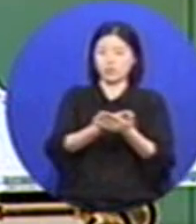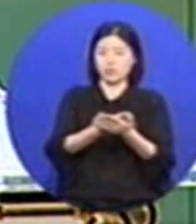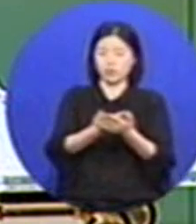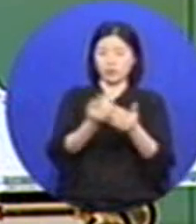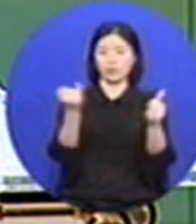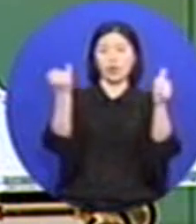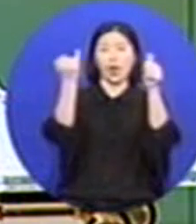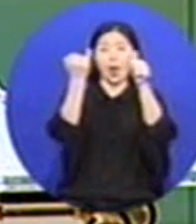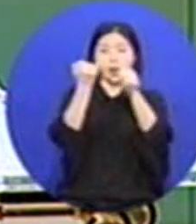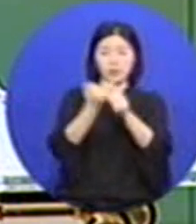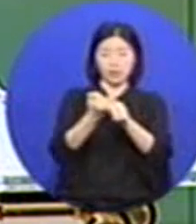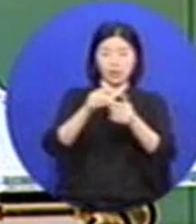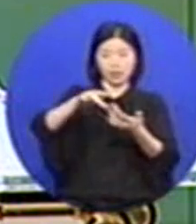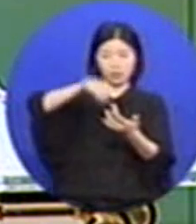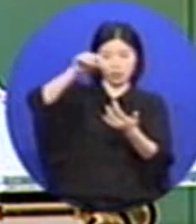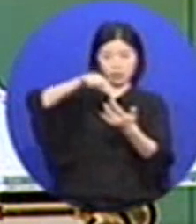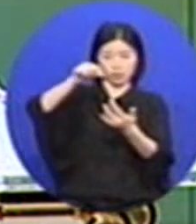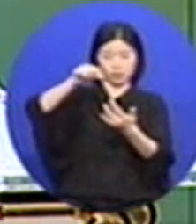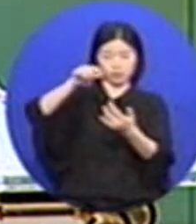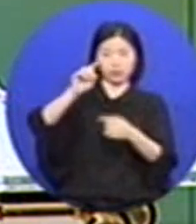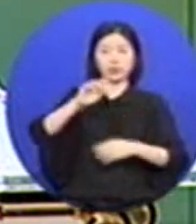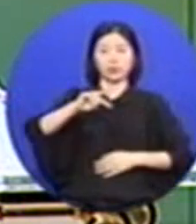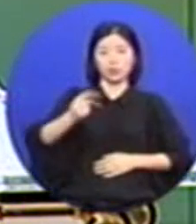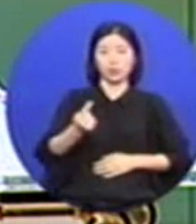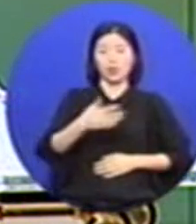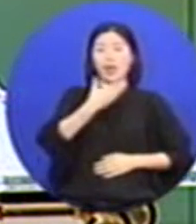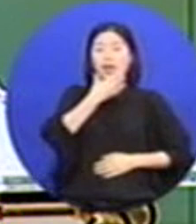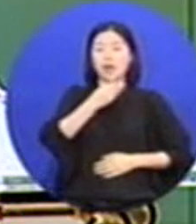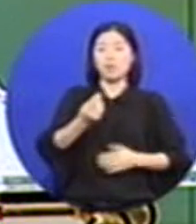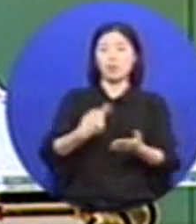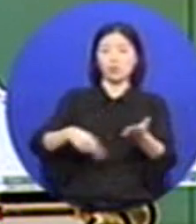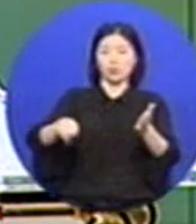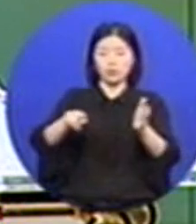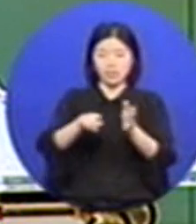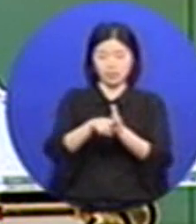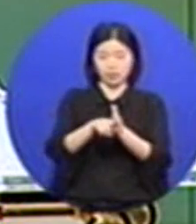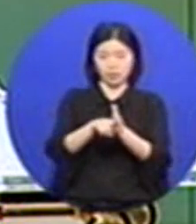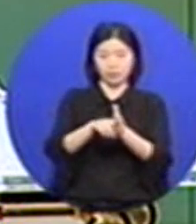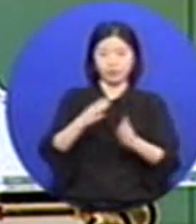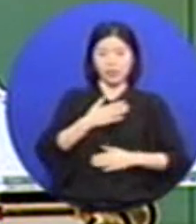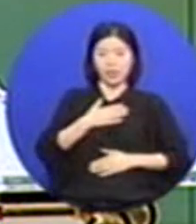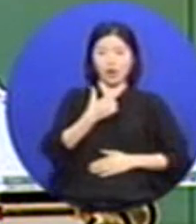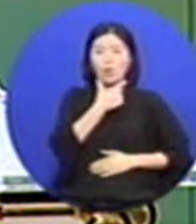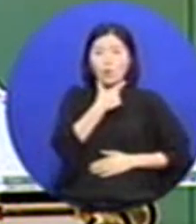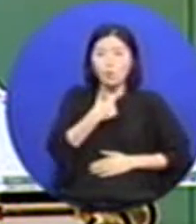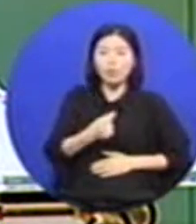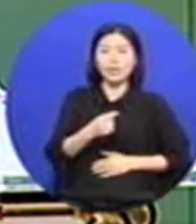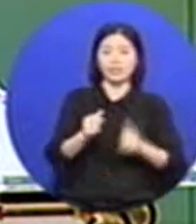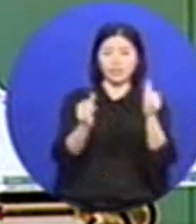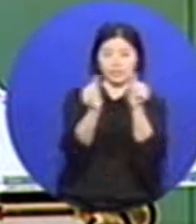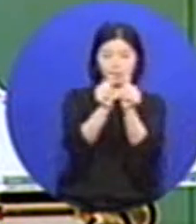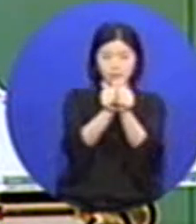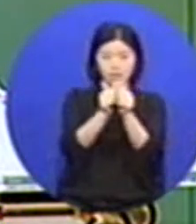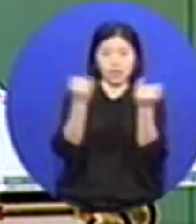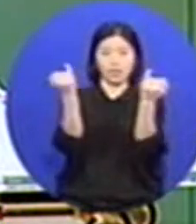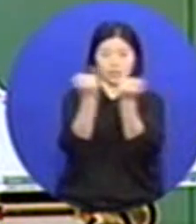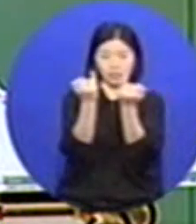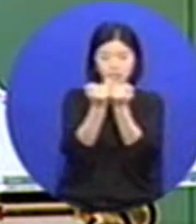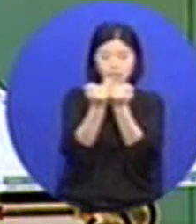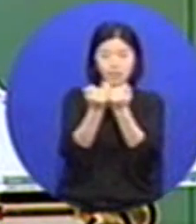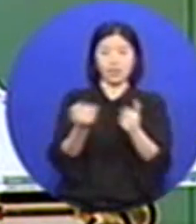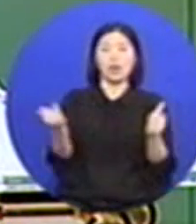것도 행복하자 고 내가 정말 내가 원하는 남자 랑 내가 원하는 여자랑